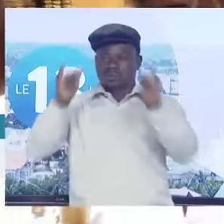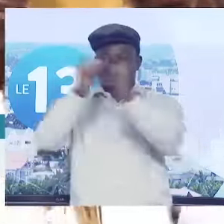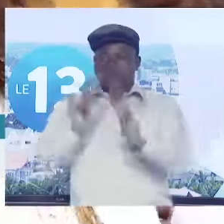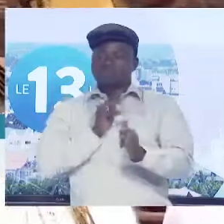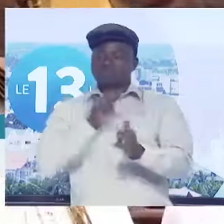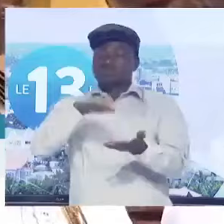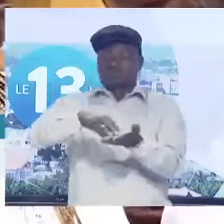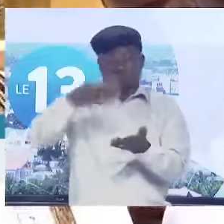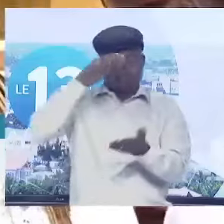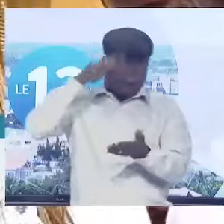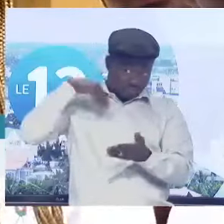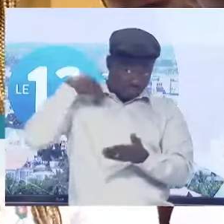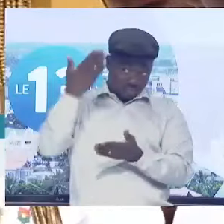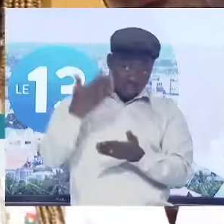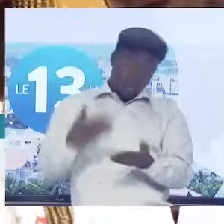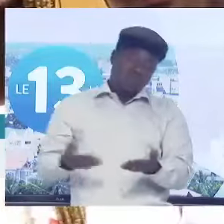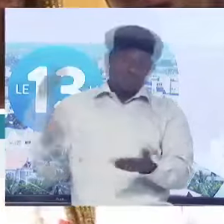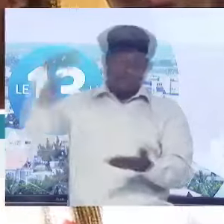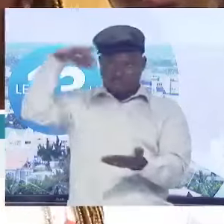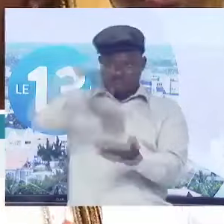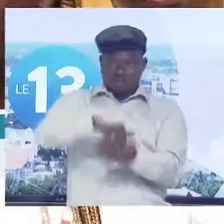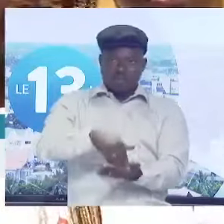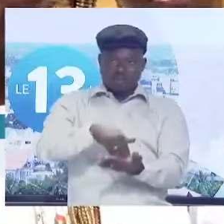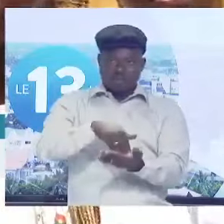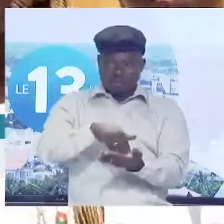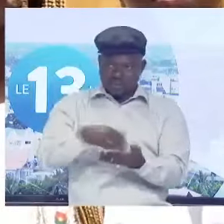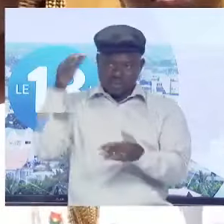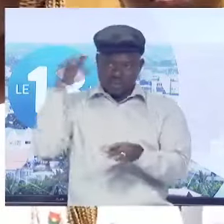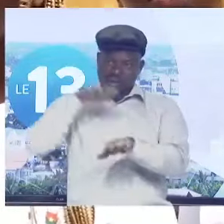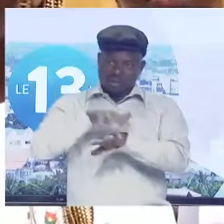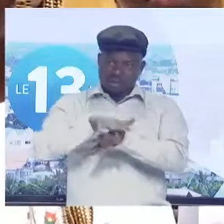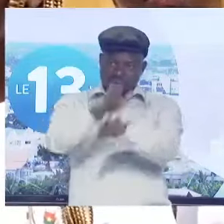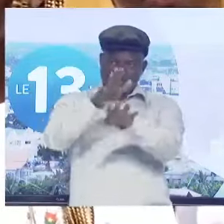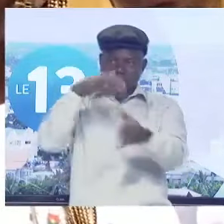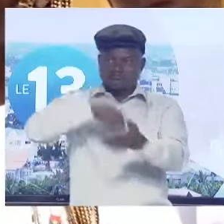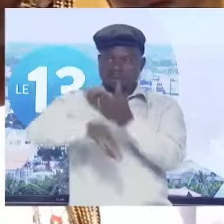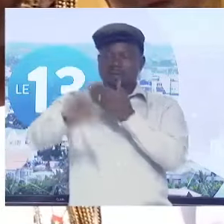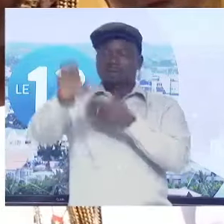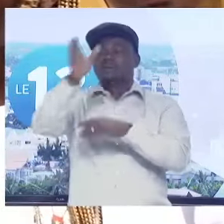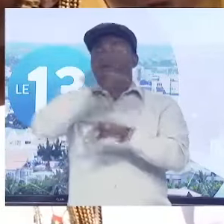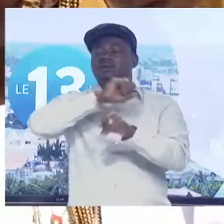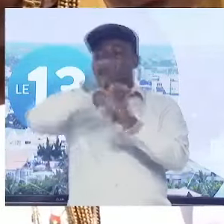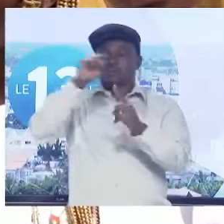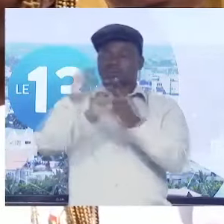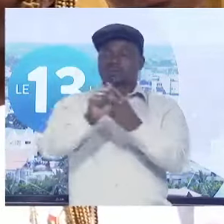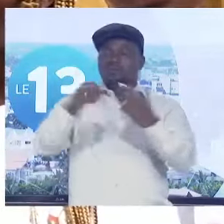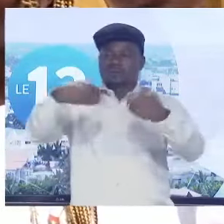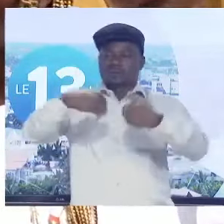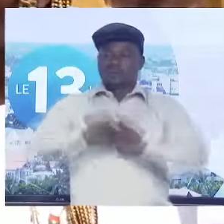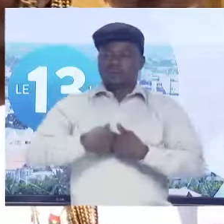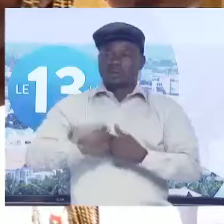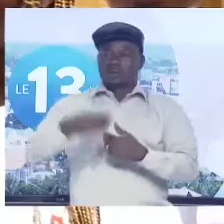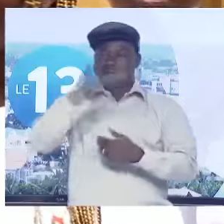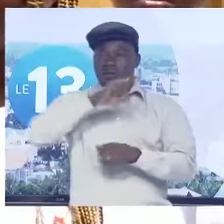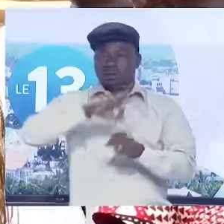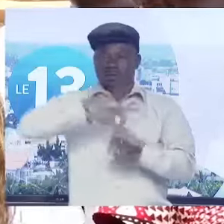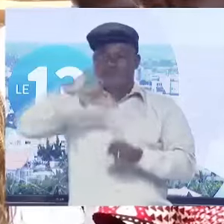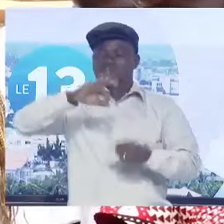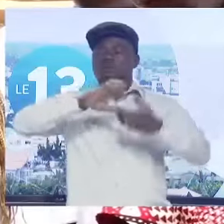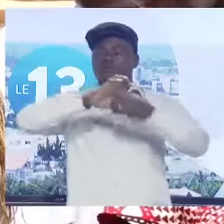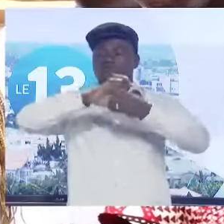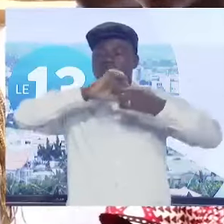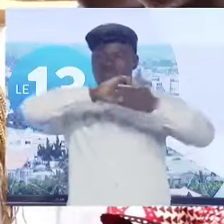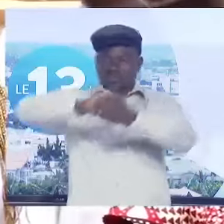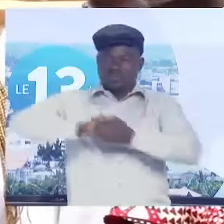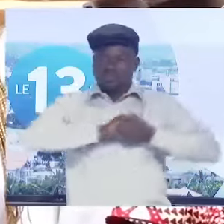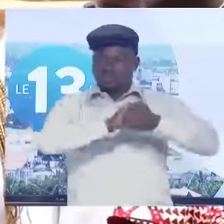apprendre à nous intégrer dans la société, avoir l'esprit de solidarité, pour que nous